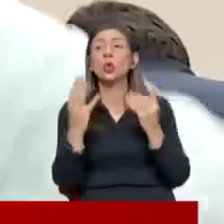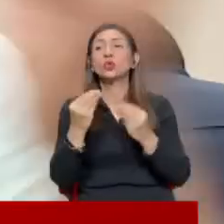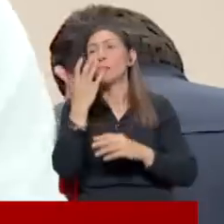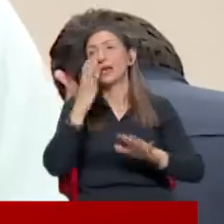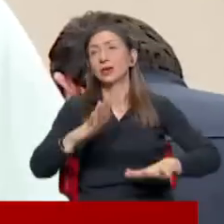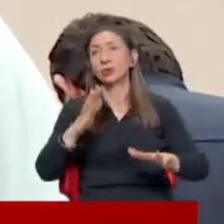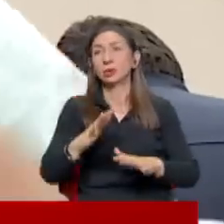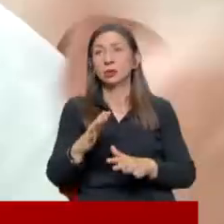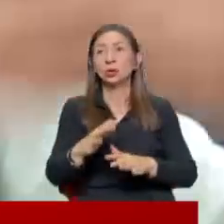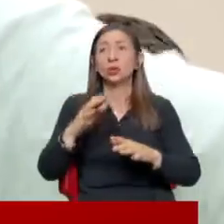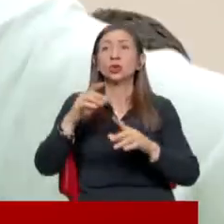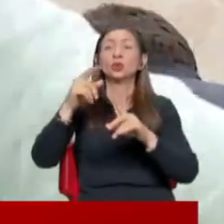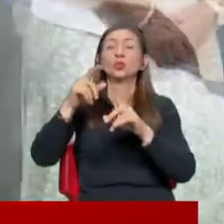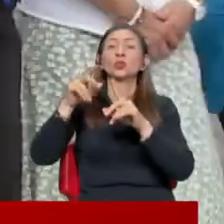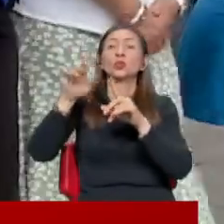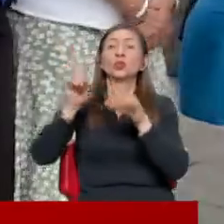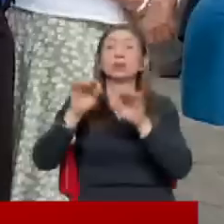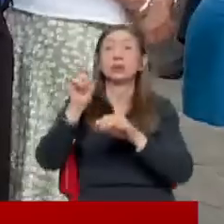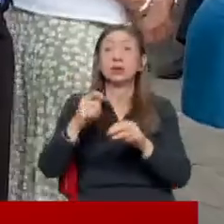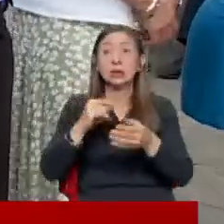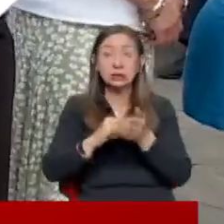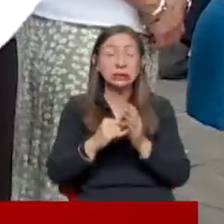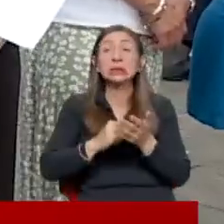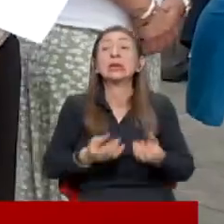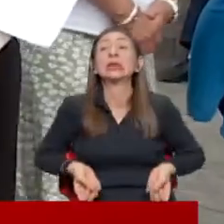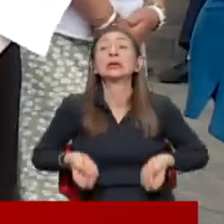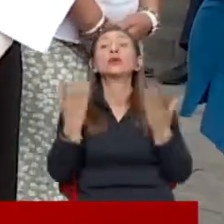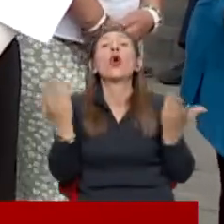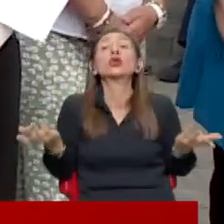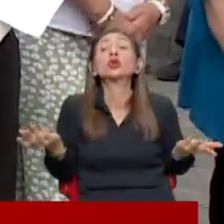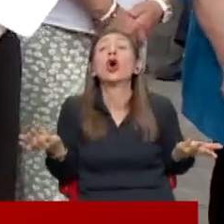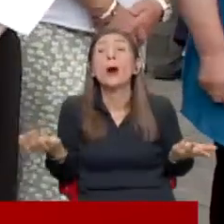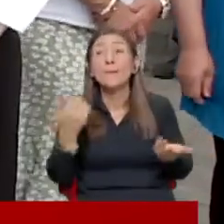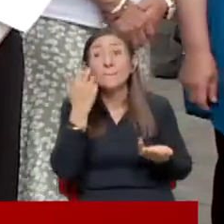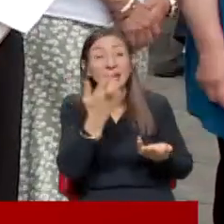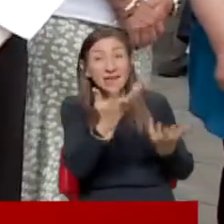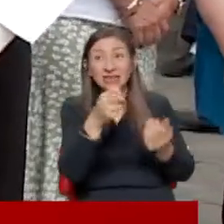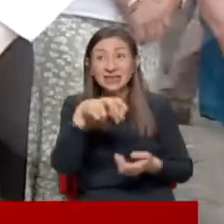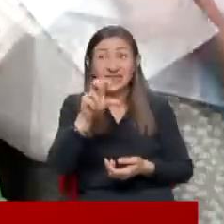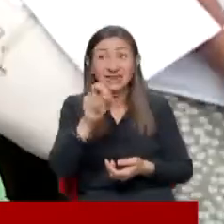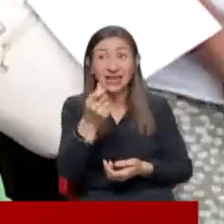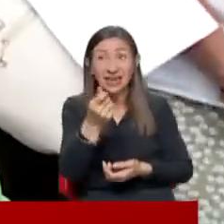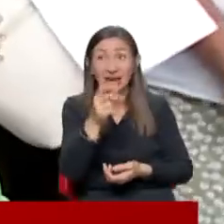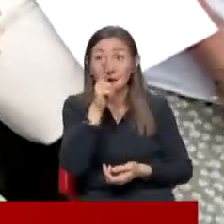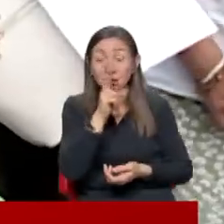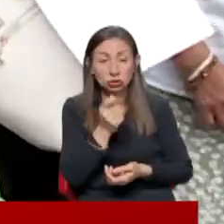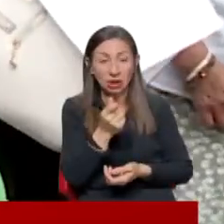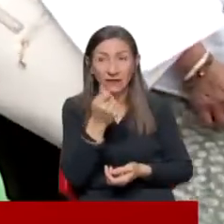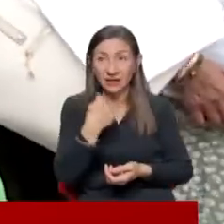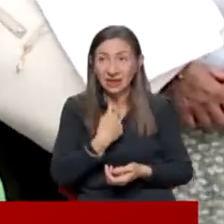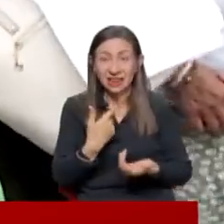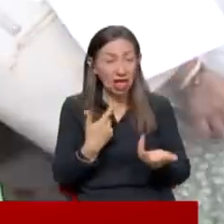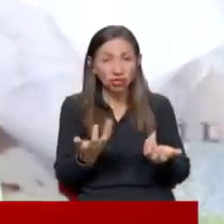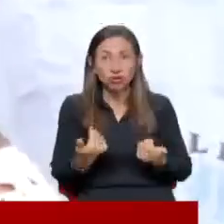bekleniyor. MÜİK her şeyi ayarlıyor. Geçiniyoruz ama geçinilmiyor, yok. Bak peynir aldım 80 lira. 200 lira verdi eşim,